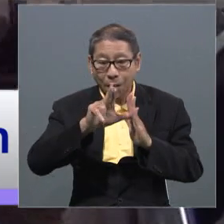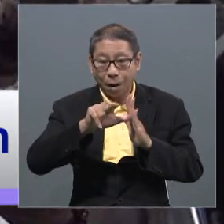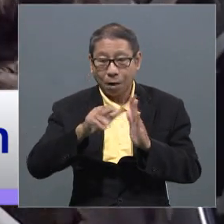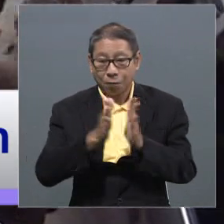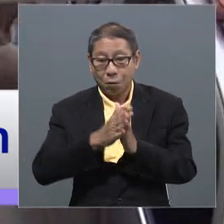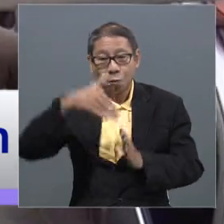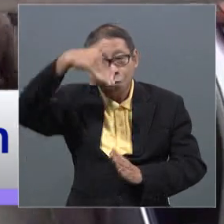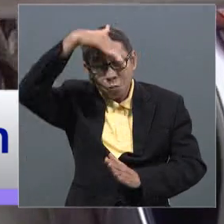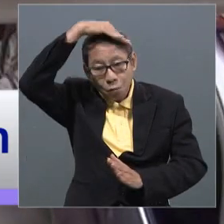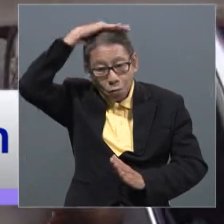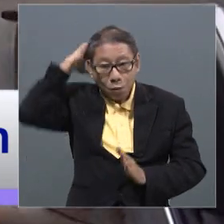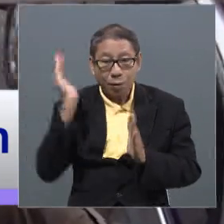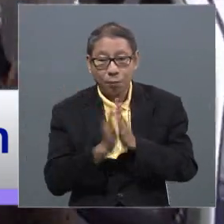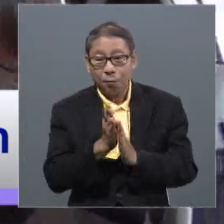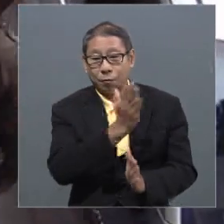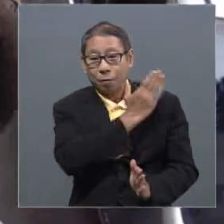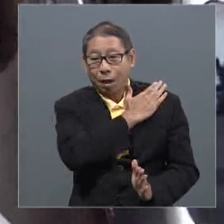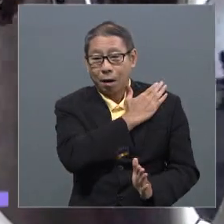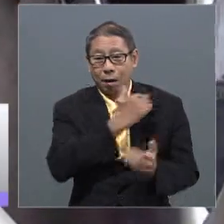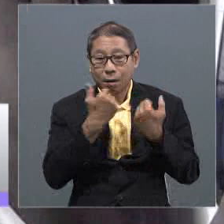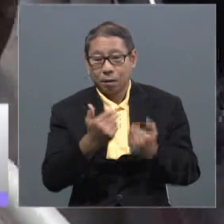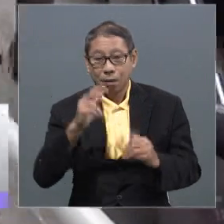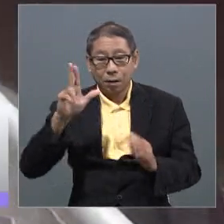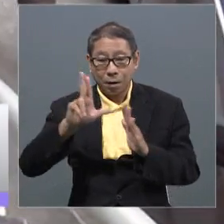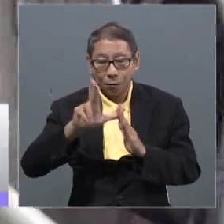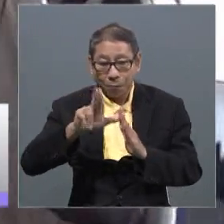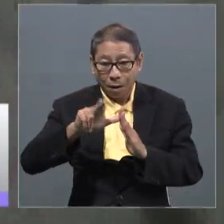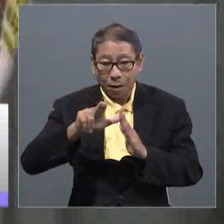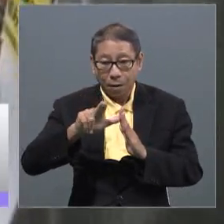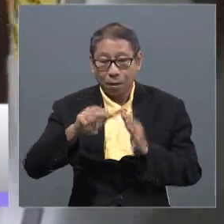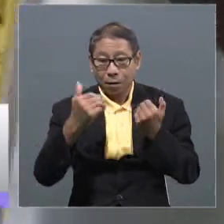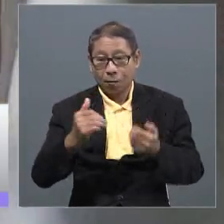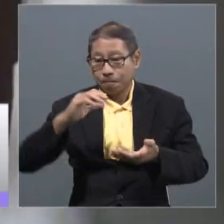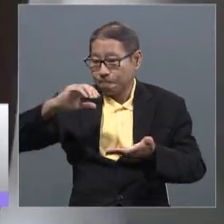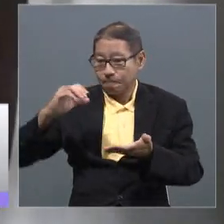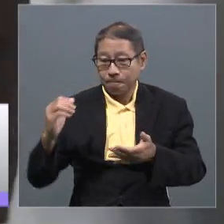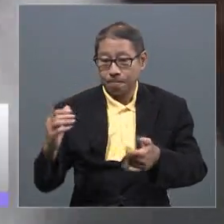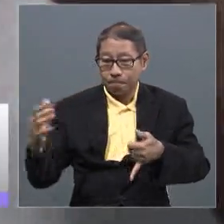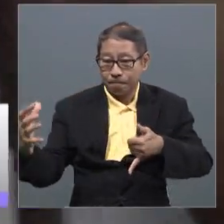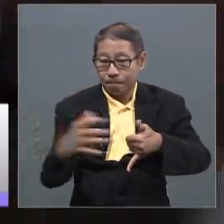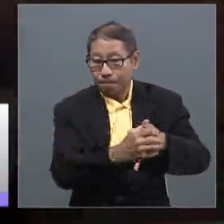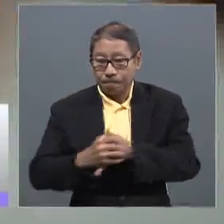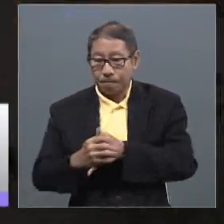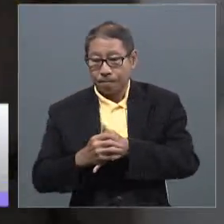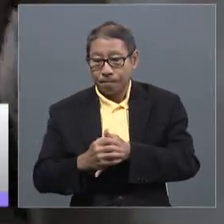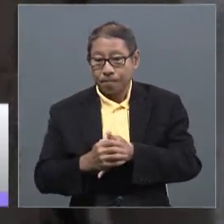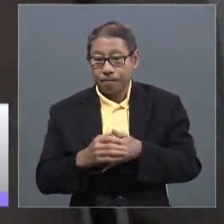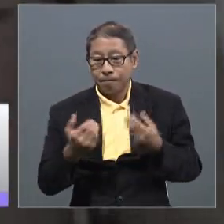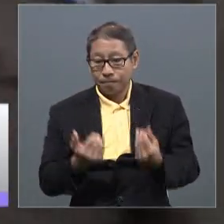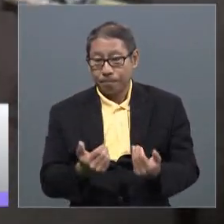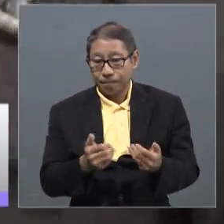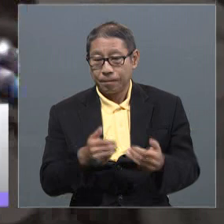เป็นพระอยู่ที่วัดแห่งนึงที่อำเภองาวจังหวัดลำปางพอจับตัวมาเสร็จก็ต้องพาไปสึกก่อนนะนี่สึกออกมาเรียบร้อย